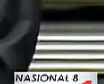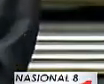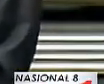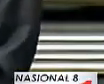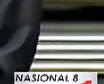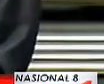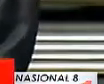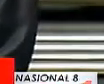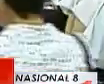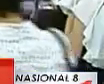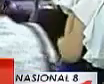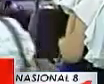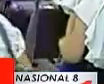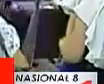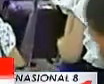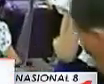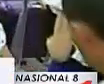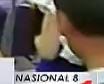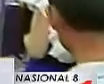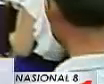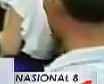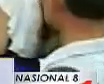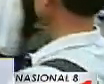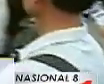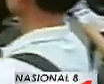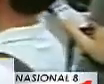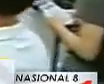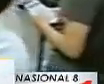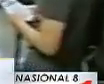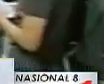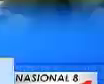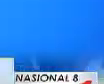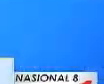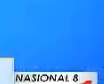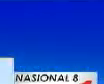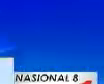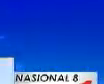Lapangan terbang negara di status amaran keselamatan jingga.